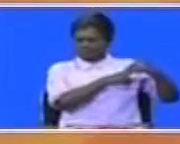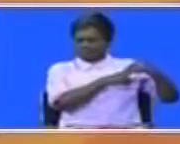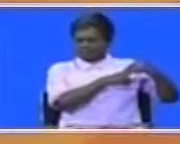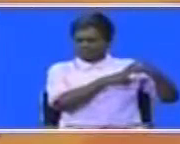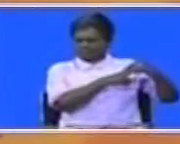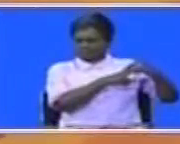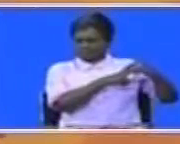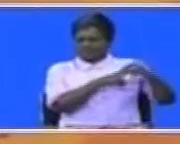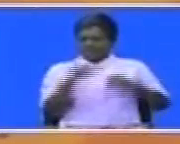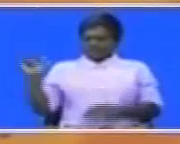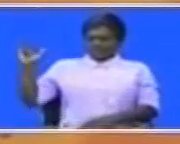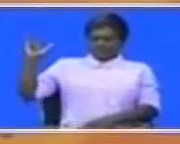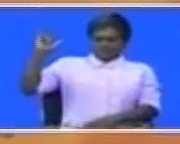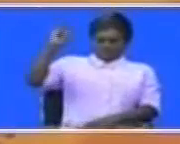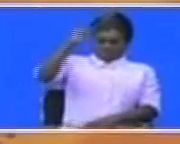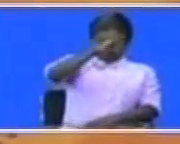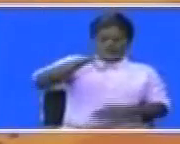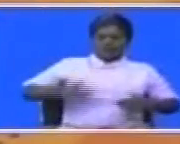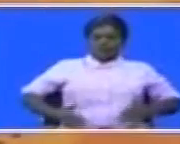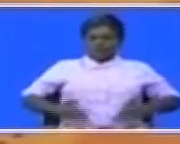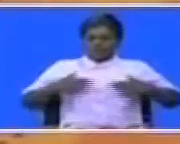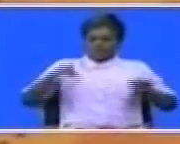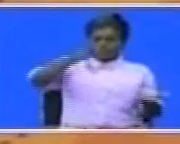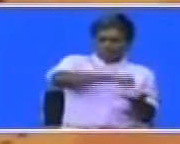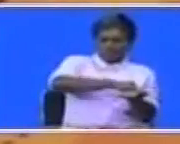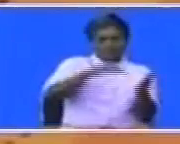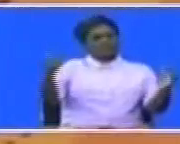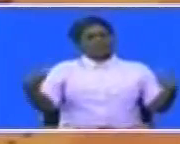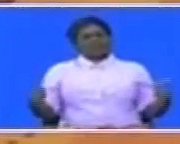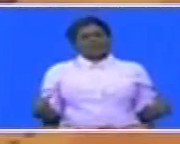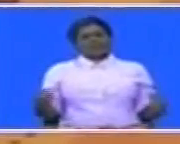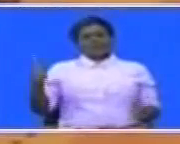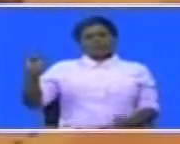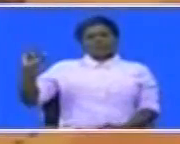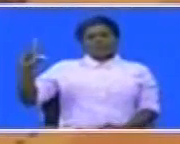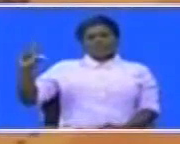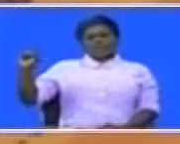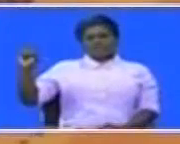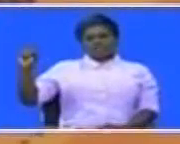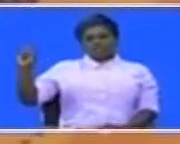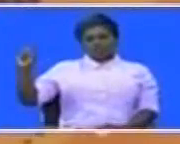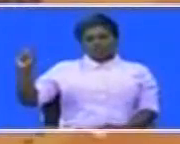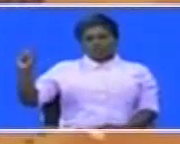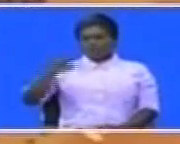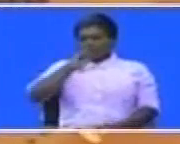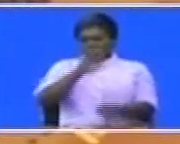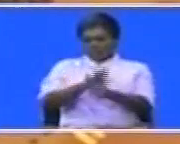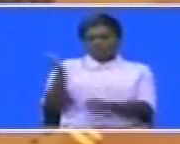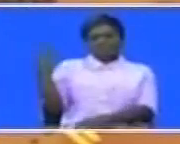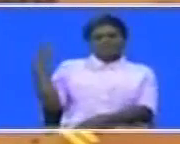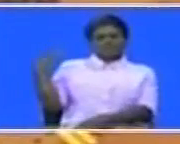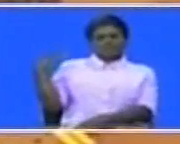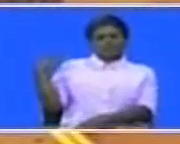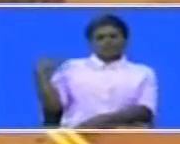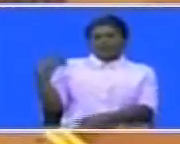ndege ambayo imewabeba ama imeibeba miili hiyo haijatua katika uwanja wa Wilson kama tulivyoahidiwa pale na waziri